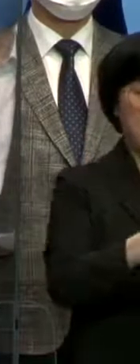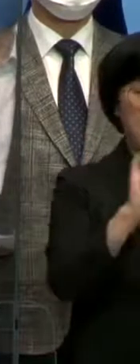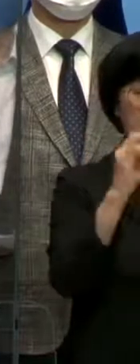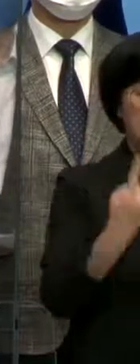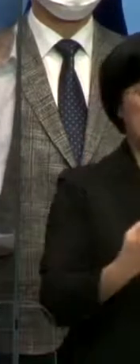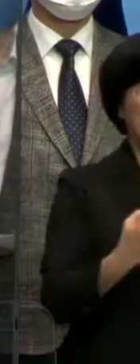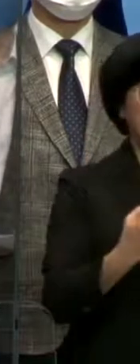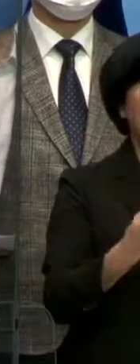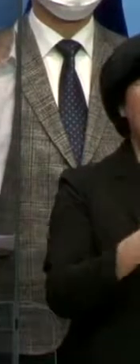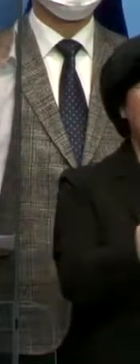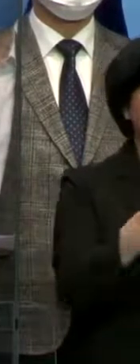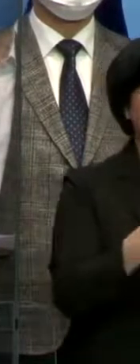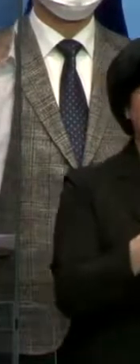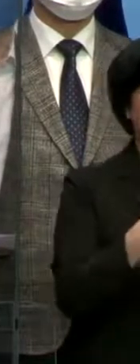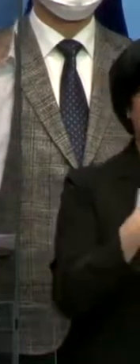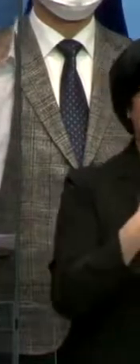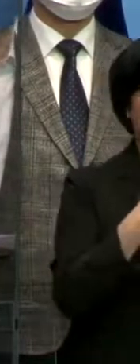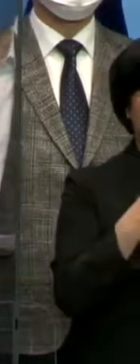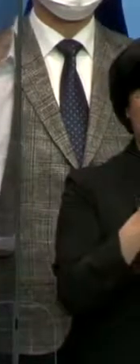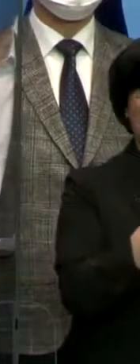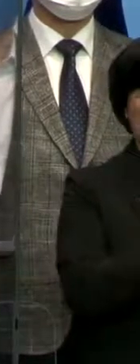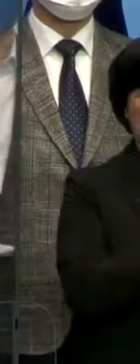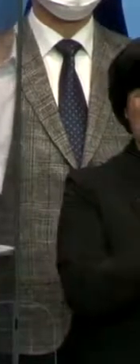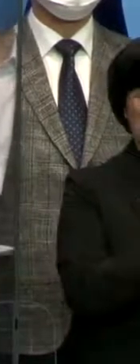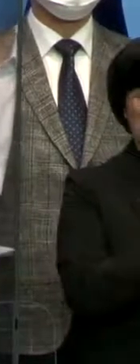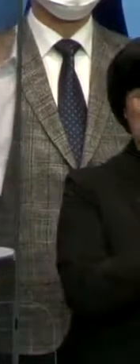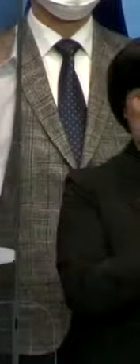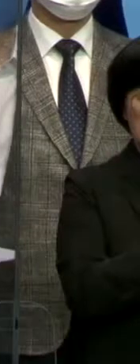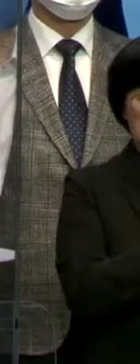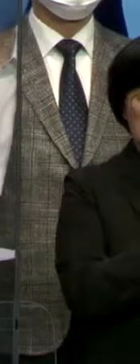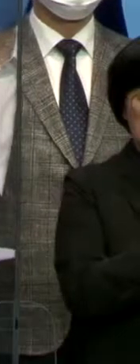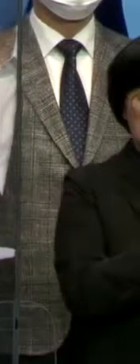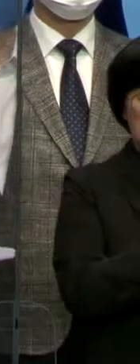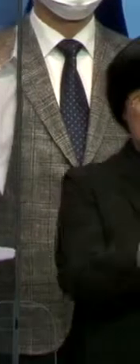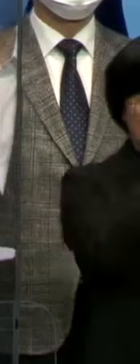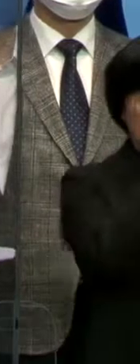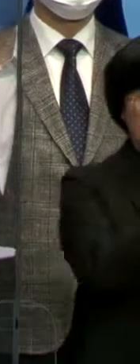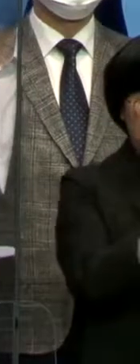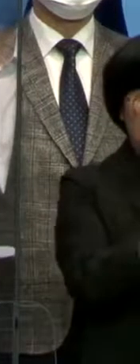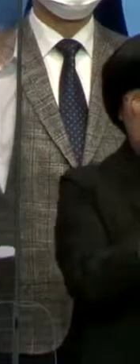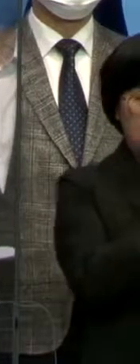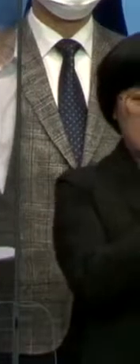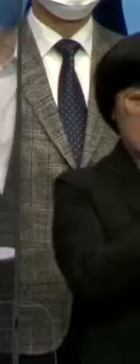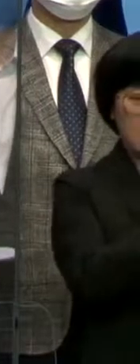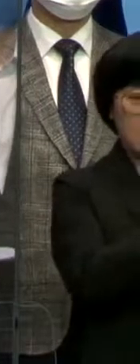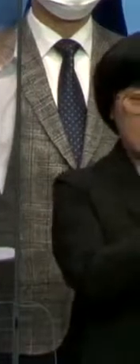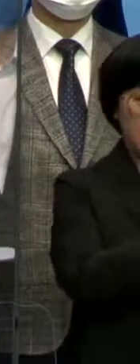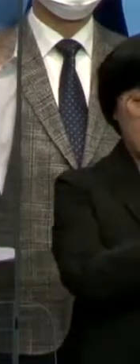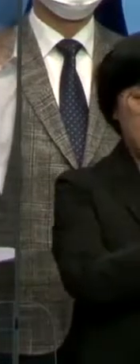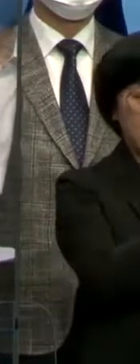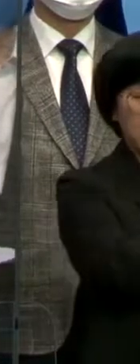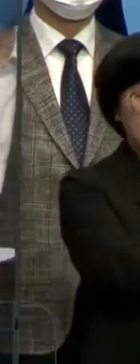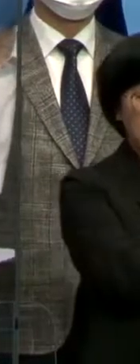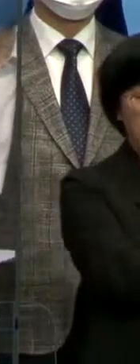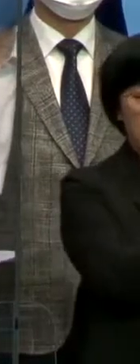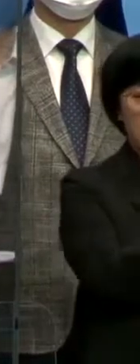한국환자단체연합회하고 간담회가 있었습니다. 이 자리에서 환자단체연합회는